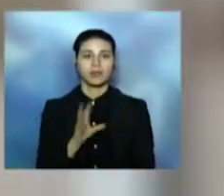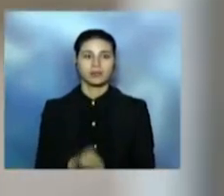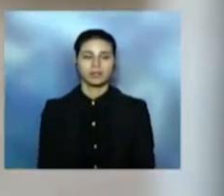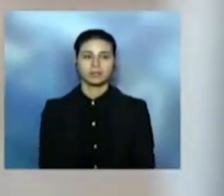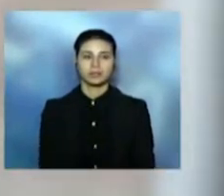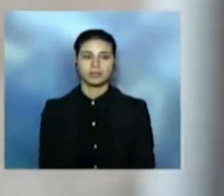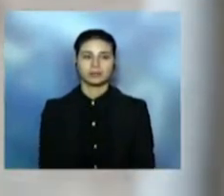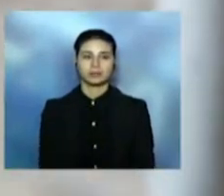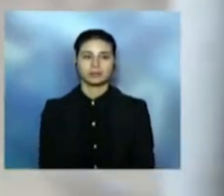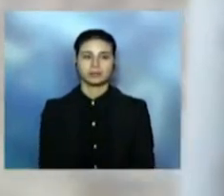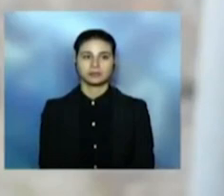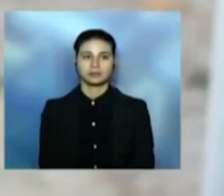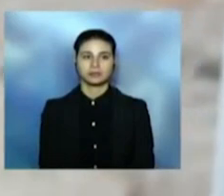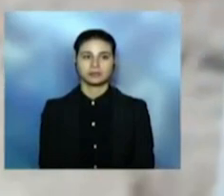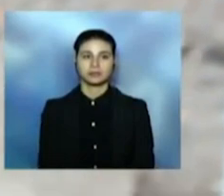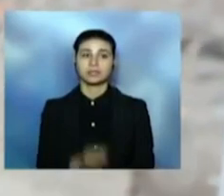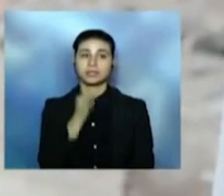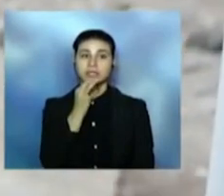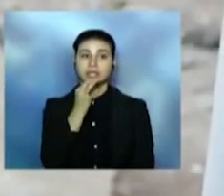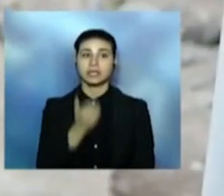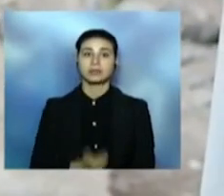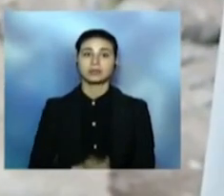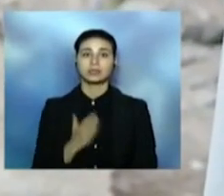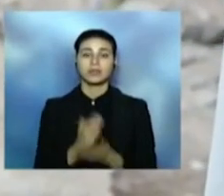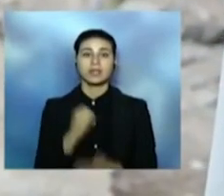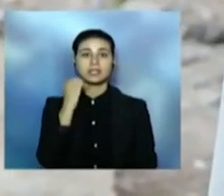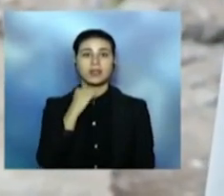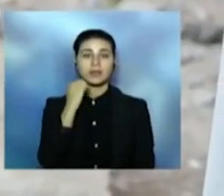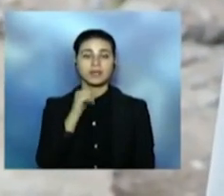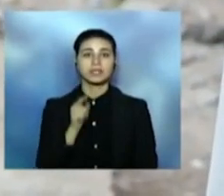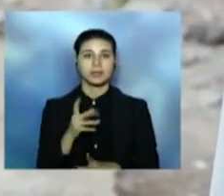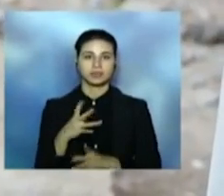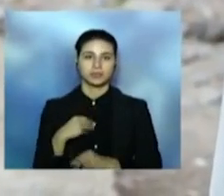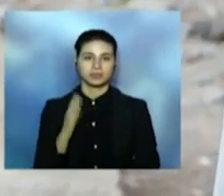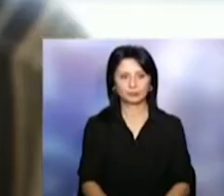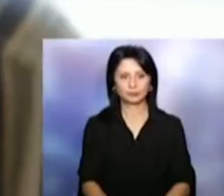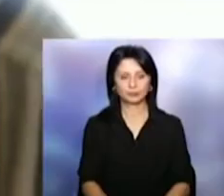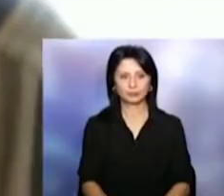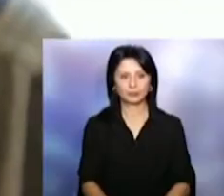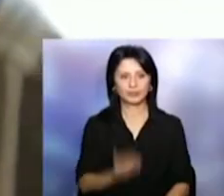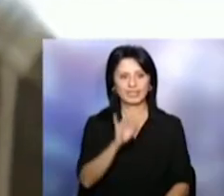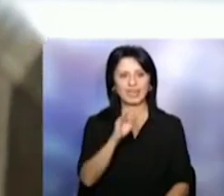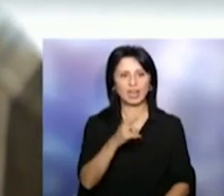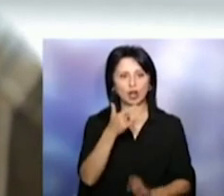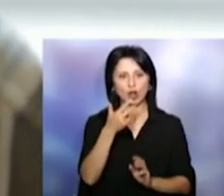ყველაფერია. სანამ ცოცხალი ვარ, სანამ დაბედები, ბოლომდე ჩემთან იქნება.